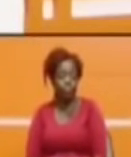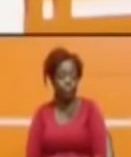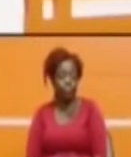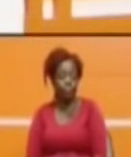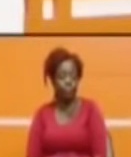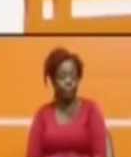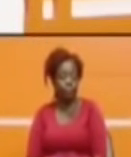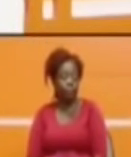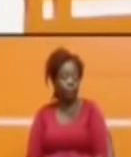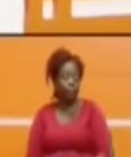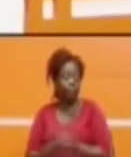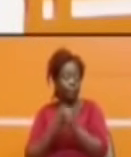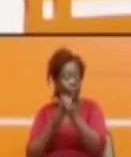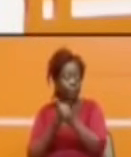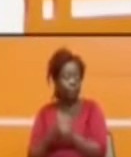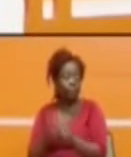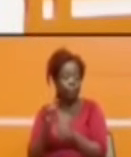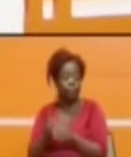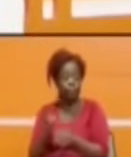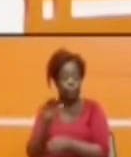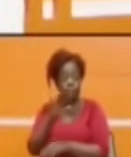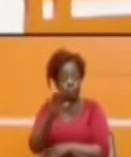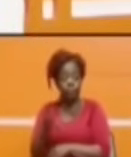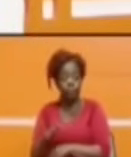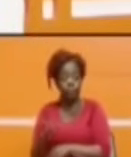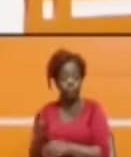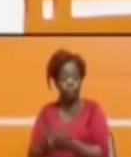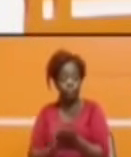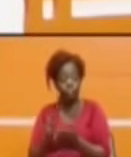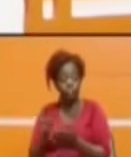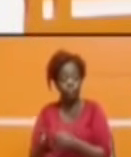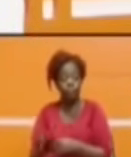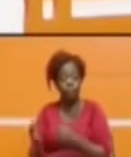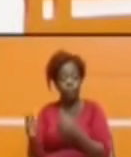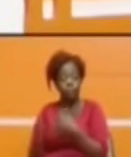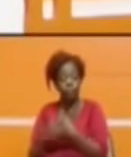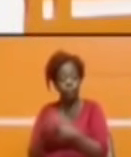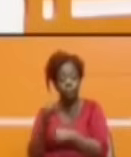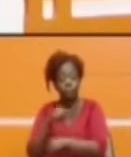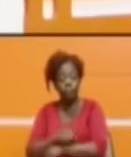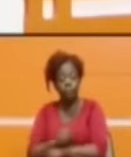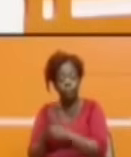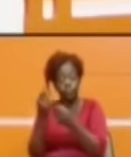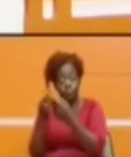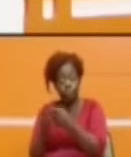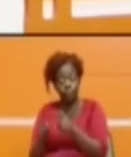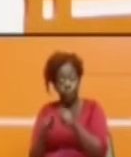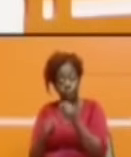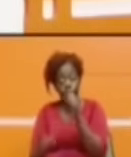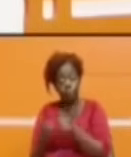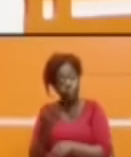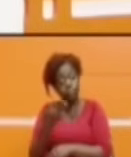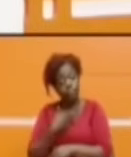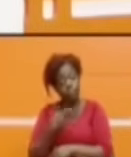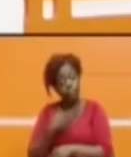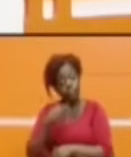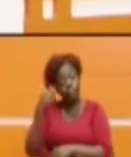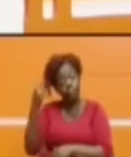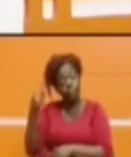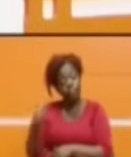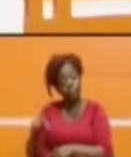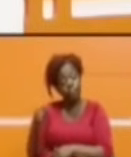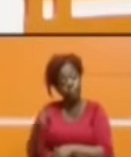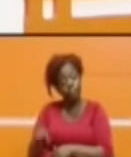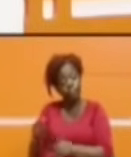Ate bo abakulembeze mu bitundu eby'e Masaka bagadde amasomero ag'enjawulo agatatuukana na